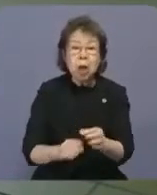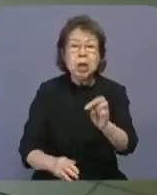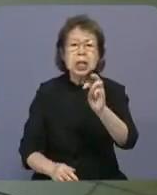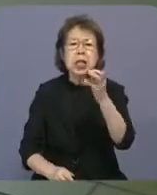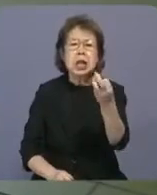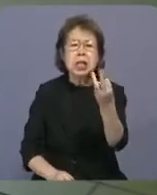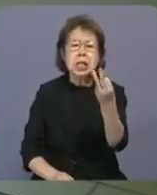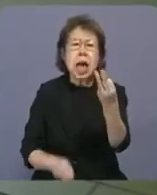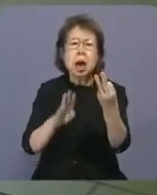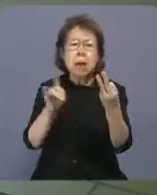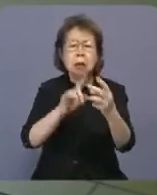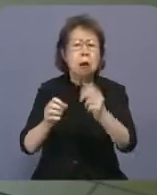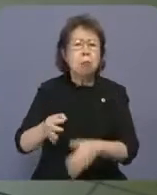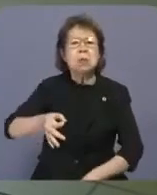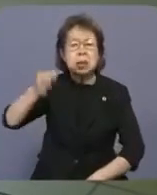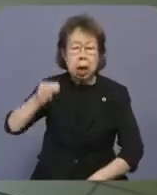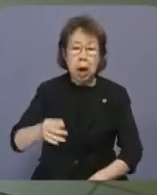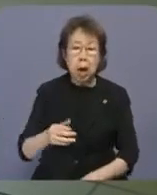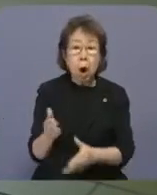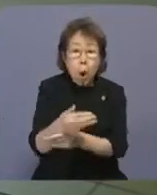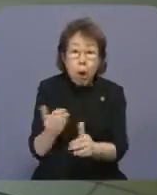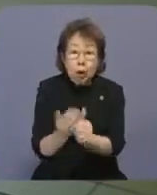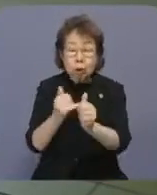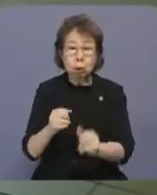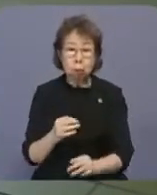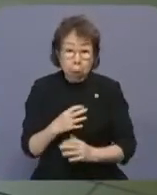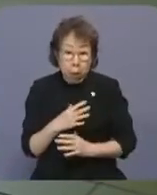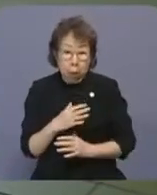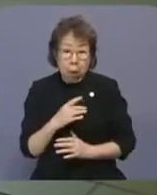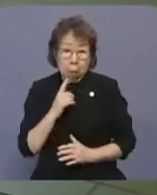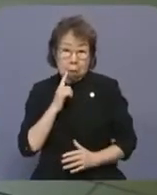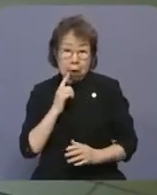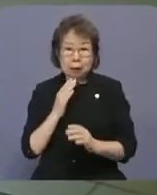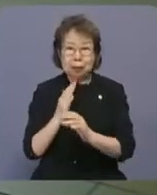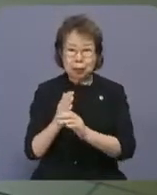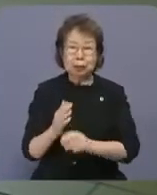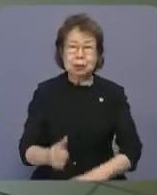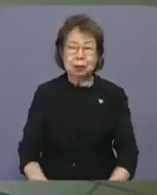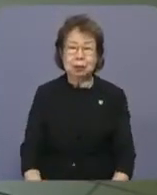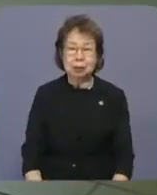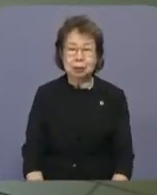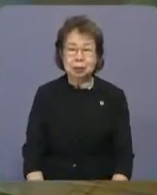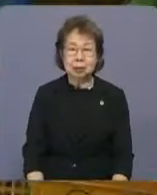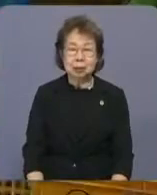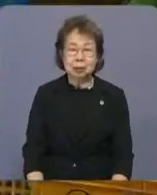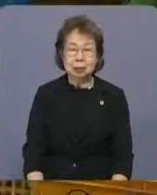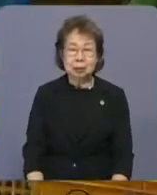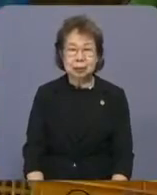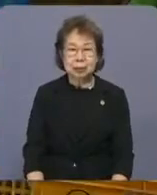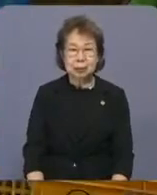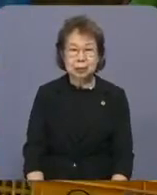13배까지 뛰었는데요. 어민들조차 황당하다는 반응입니다. 최재훈 기자가 취재했습니다.